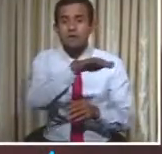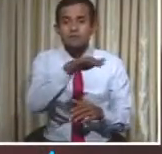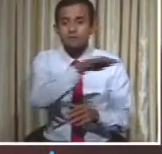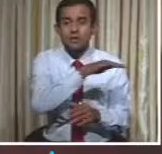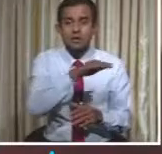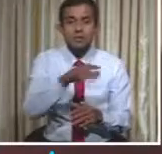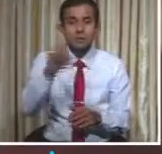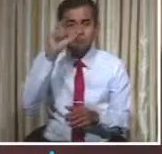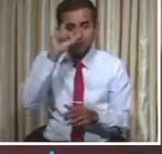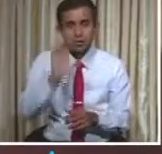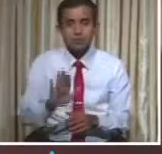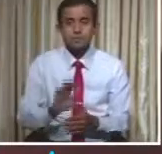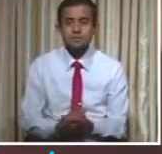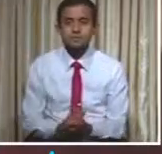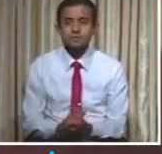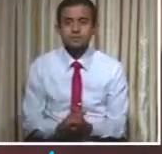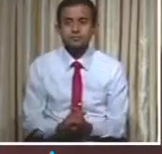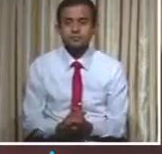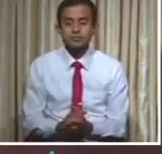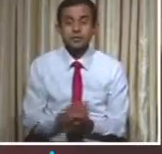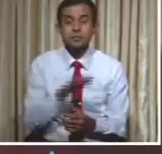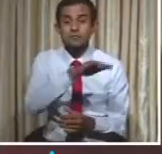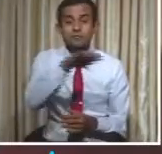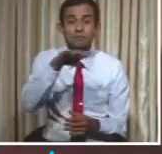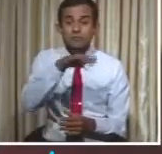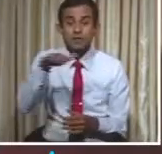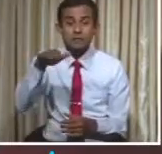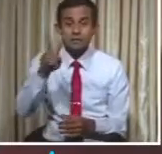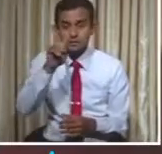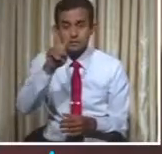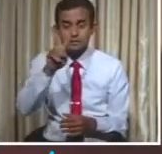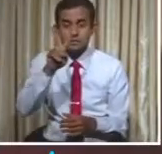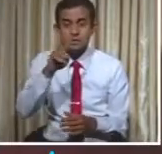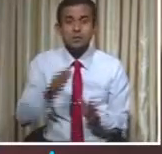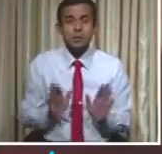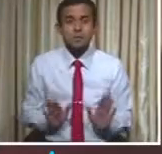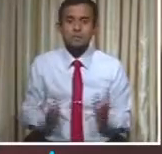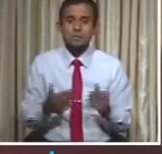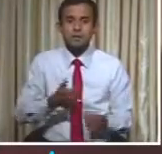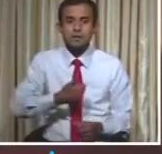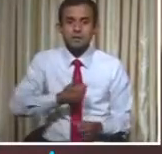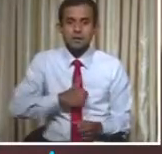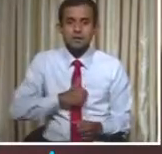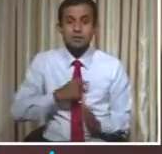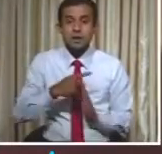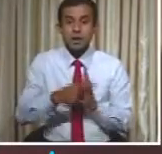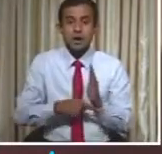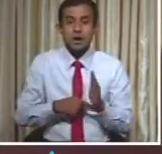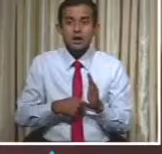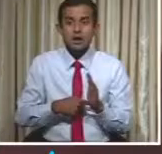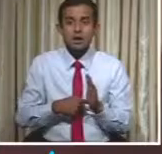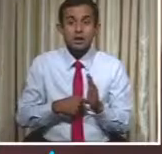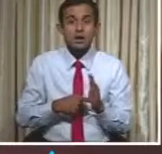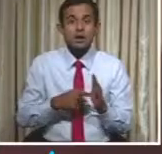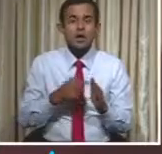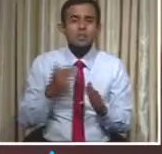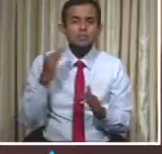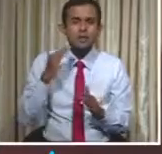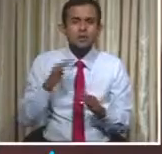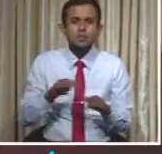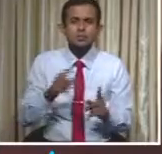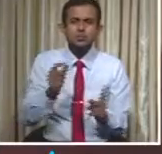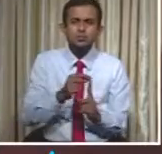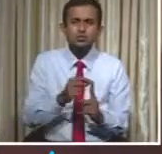අපි අවධානය යොමු කරන්න ඕනේ. මම ඒ ශේෂ්‍ය දෙකෙන් විශේෂයෙන්ම පටන් ගන්න කැමතියි මේ රටේ සාමාන්‍ය පන්තිය පොඩි